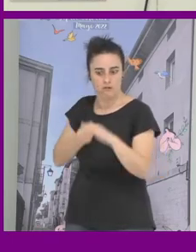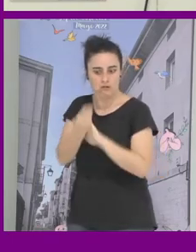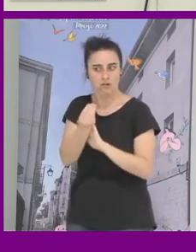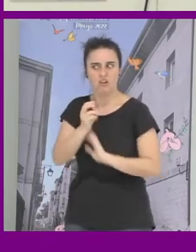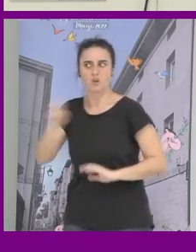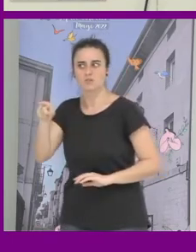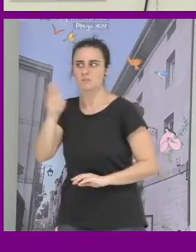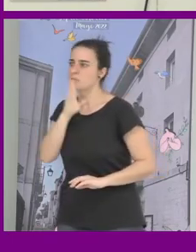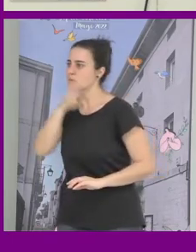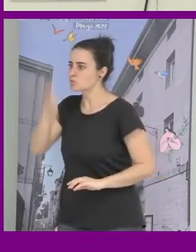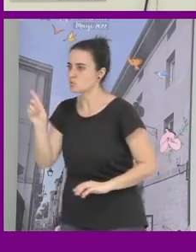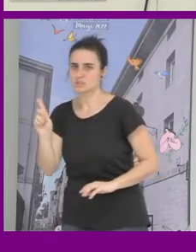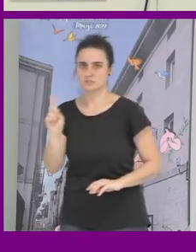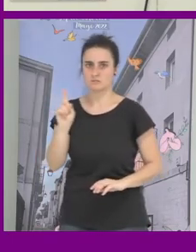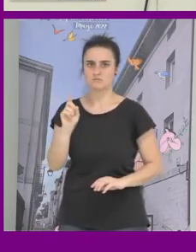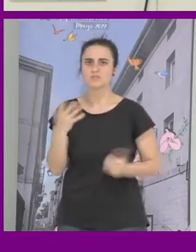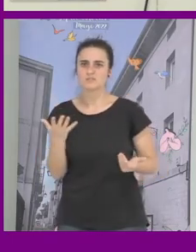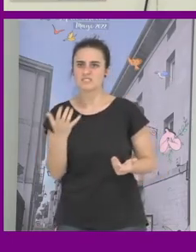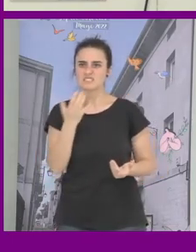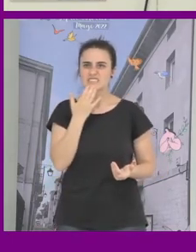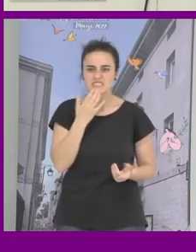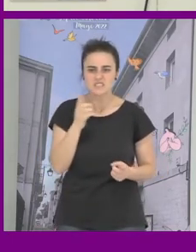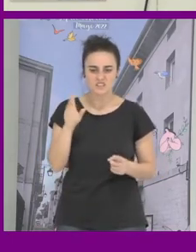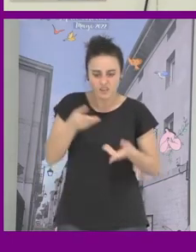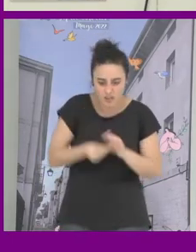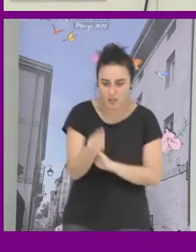zer gertatzen da, gero gumeak beste amaren antza baldin badauka,